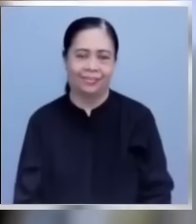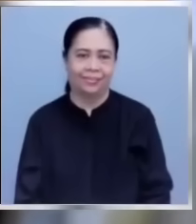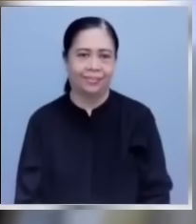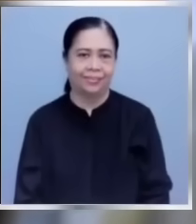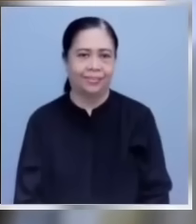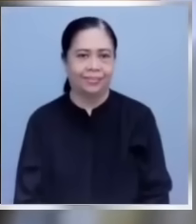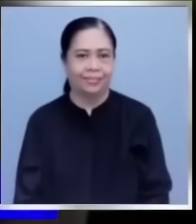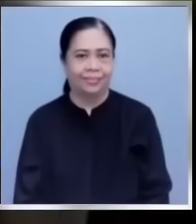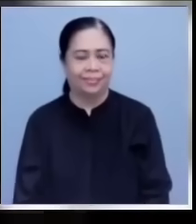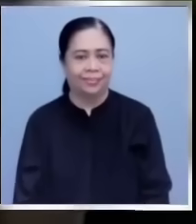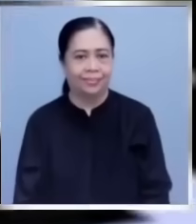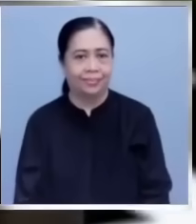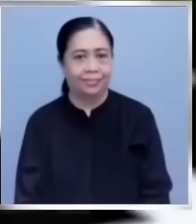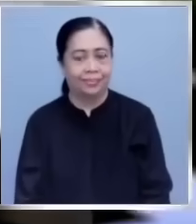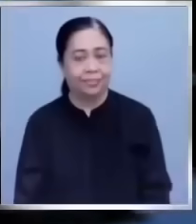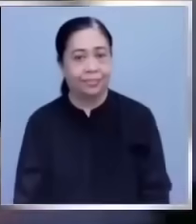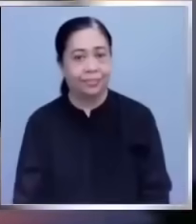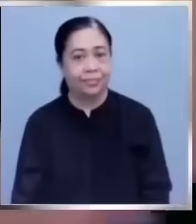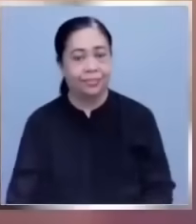Fierce! Si Ma'am Clarina.